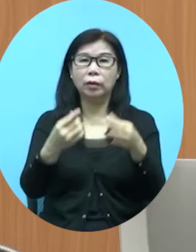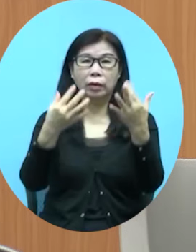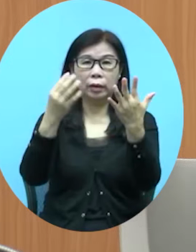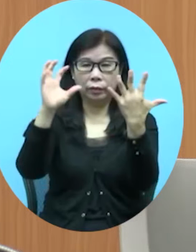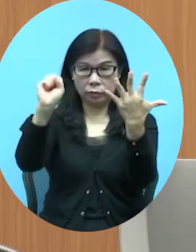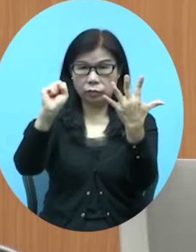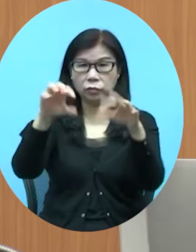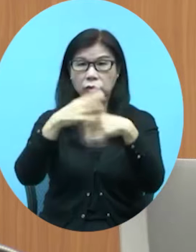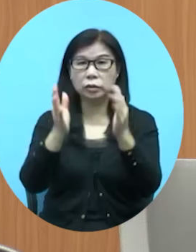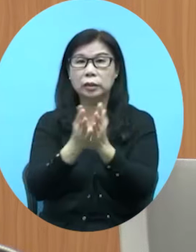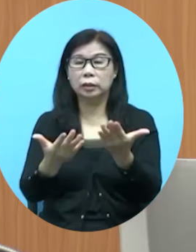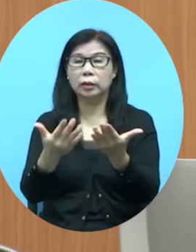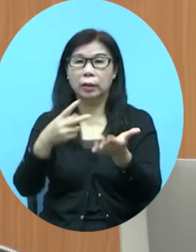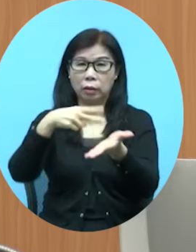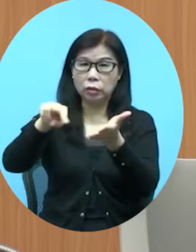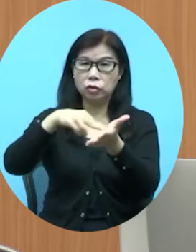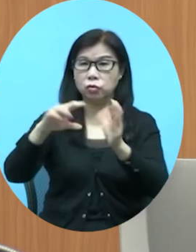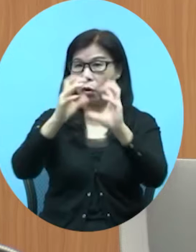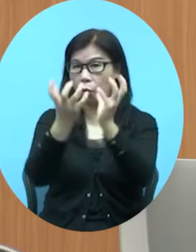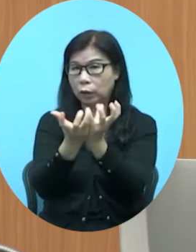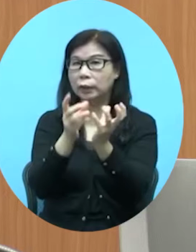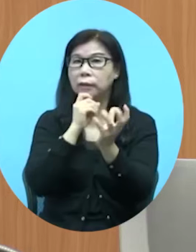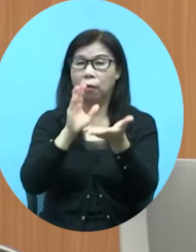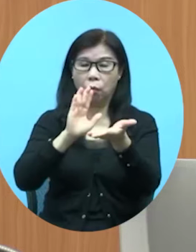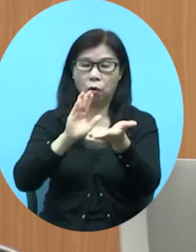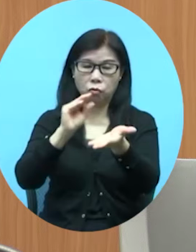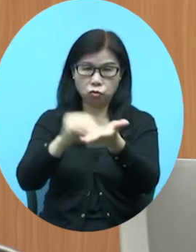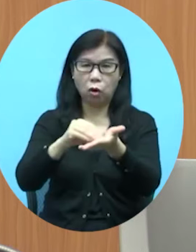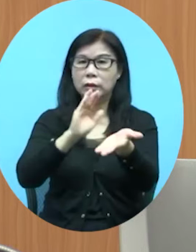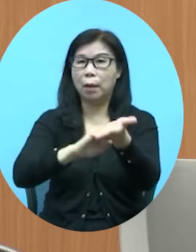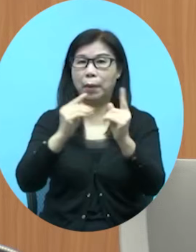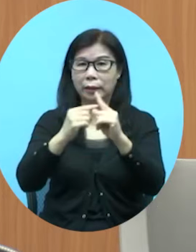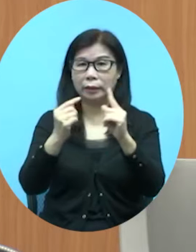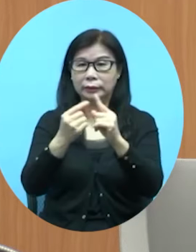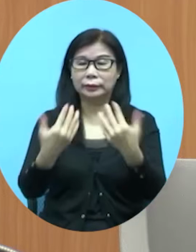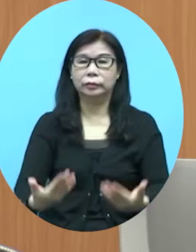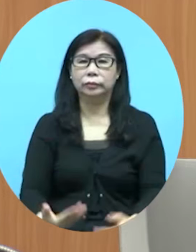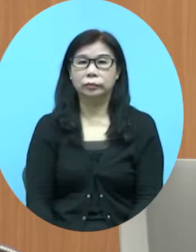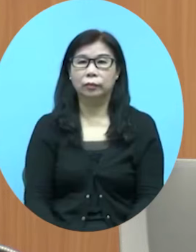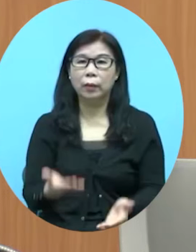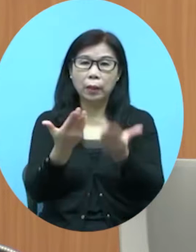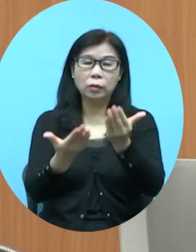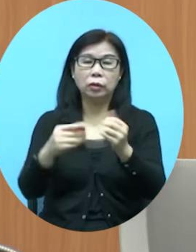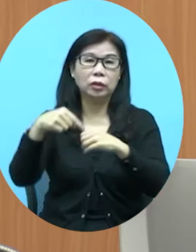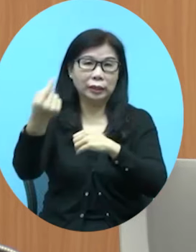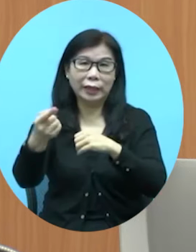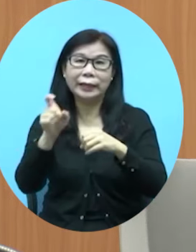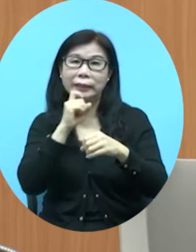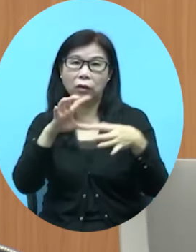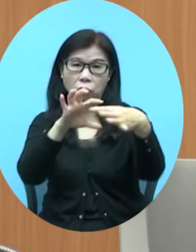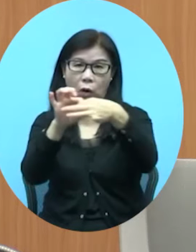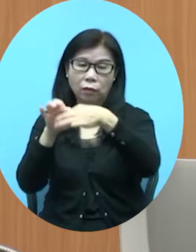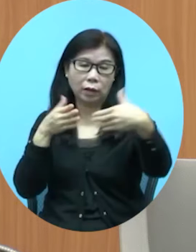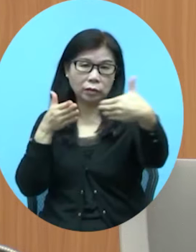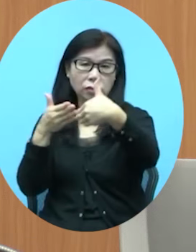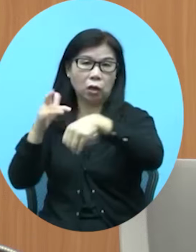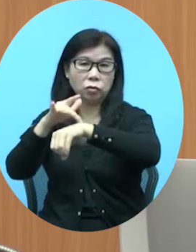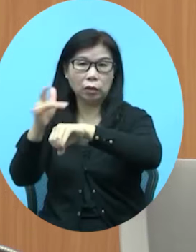宗是跳舞群組的人士或者他們的緊密接觸者